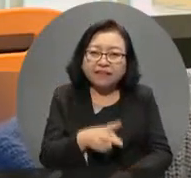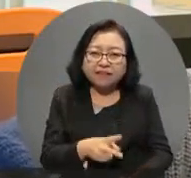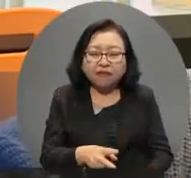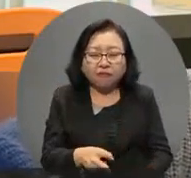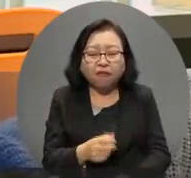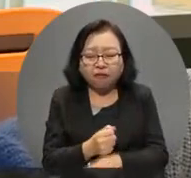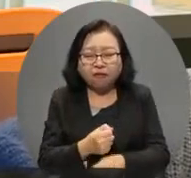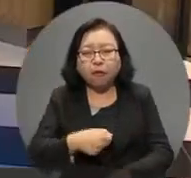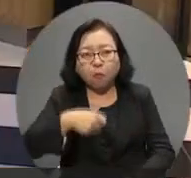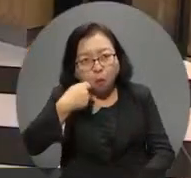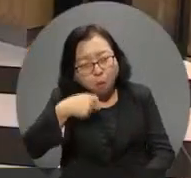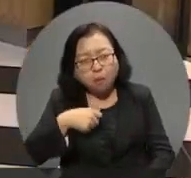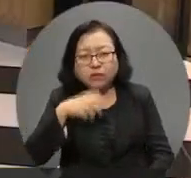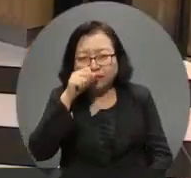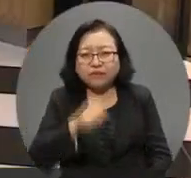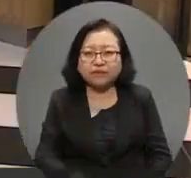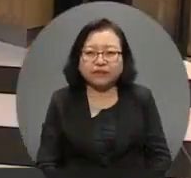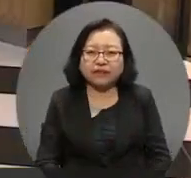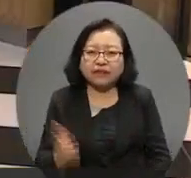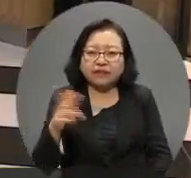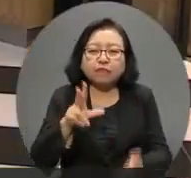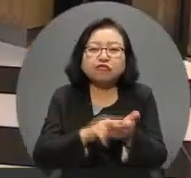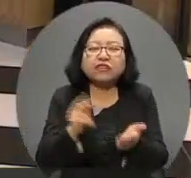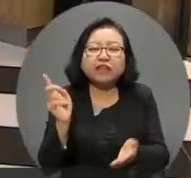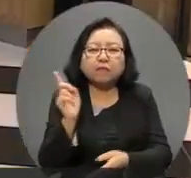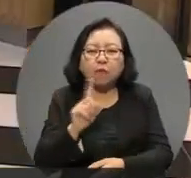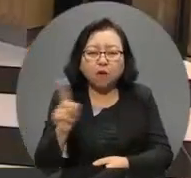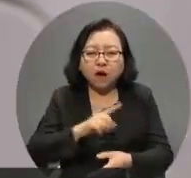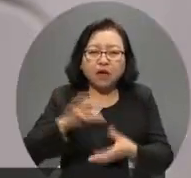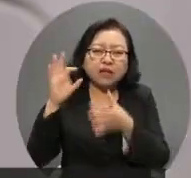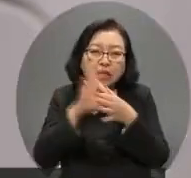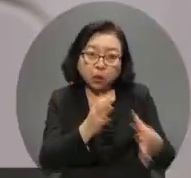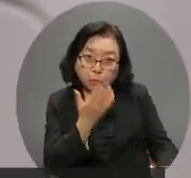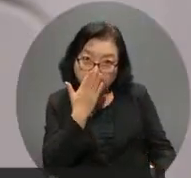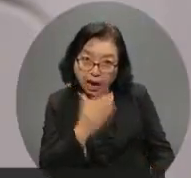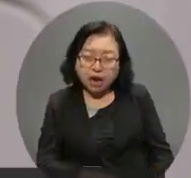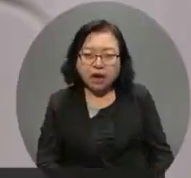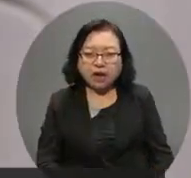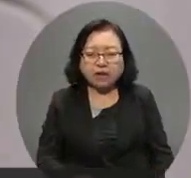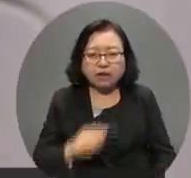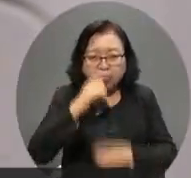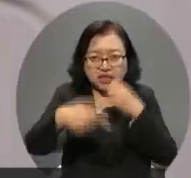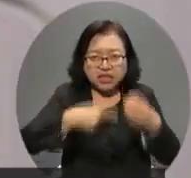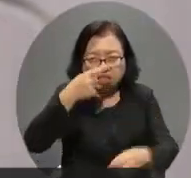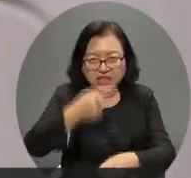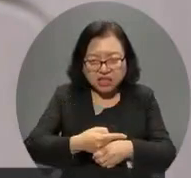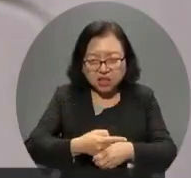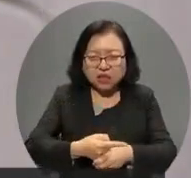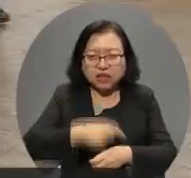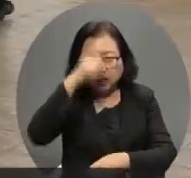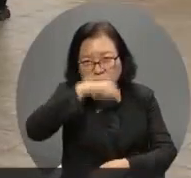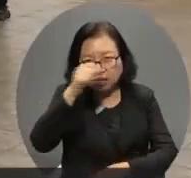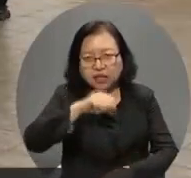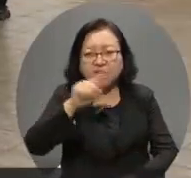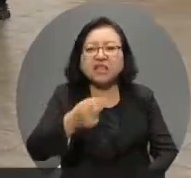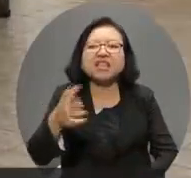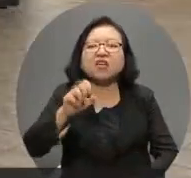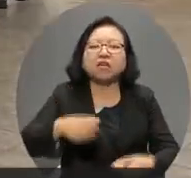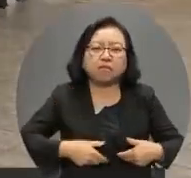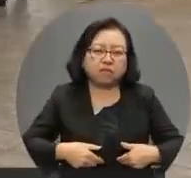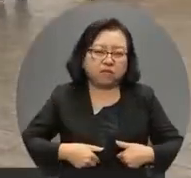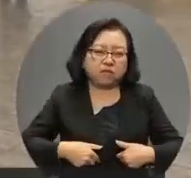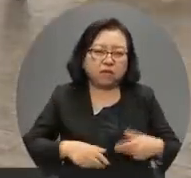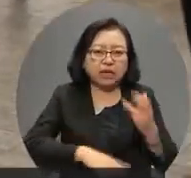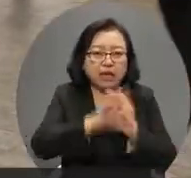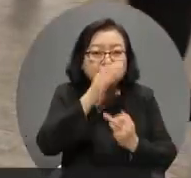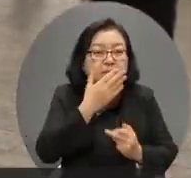수 있으니까. 문제는 지속 가능 여부입니다. 연간 저녁밥 지원에 필요한 예산만 1억 원. 아침밥은